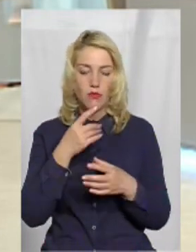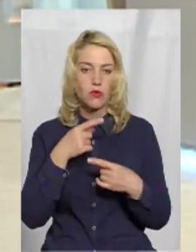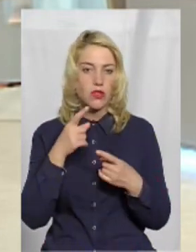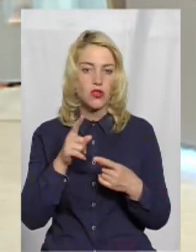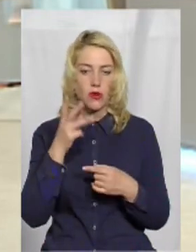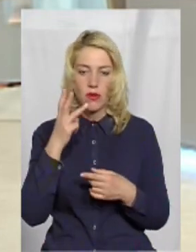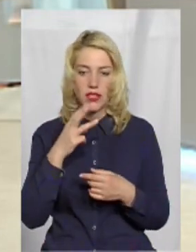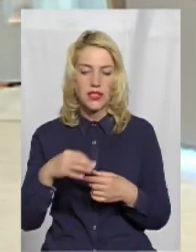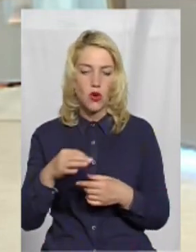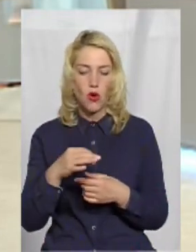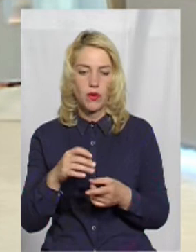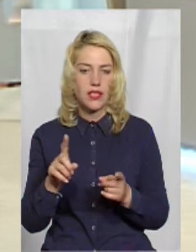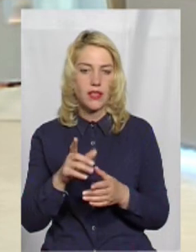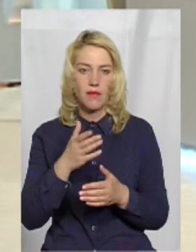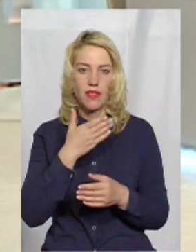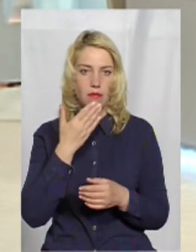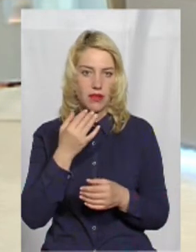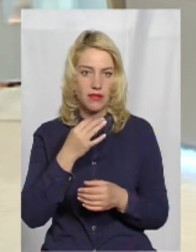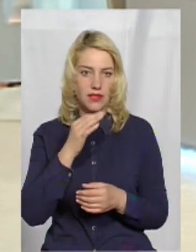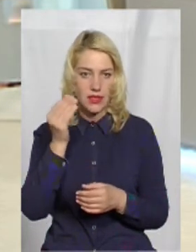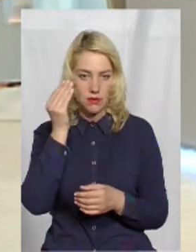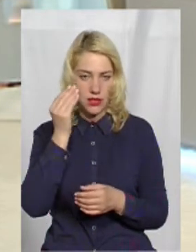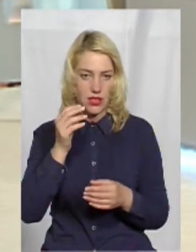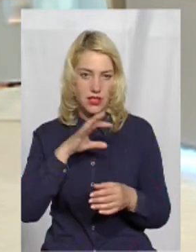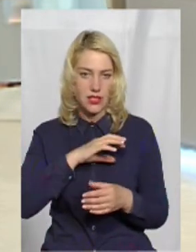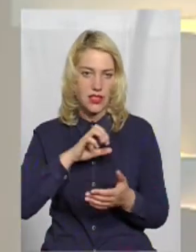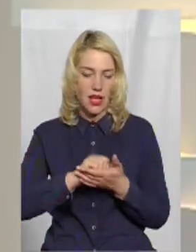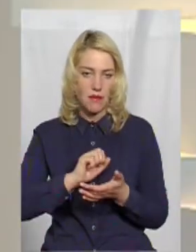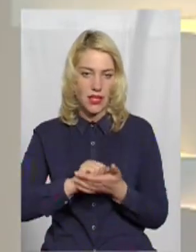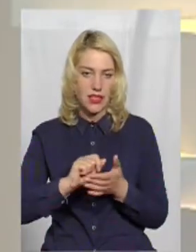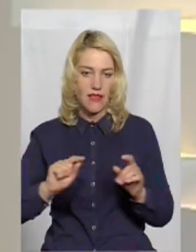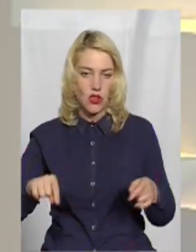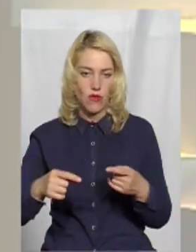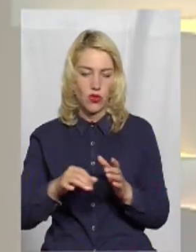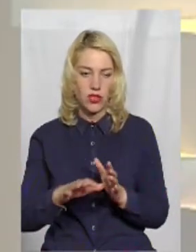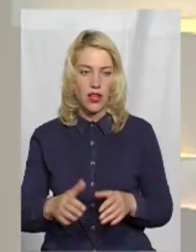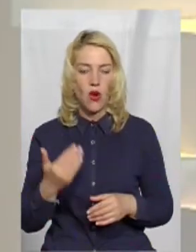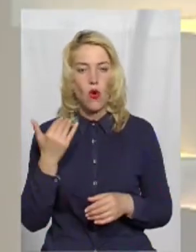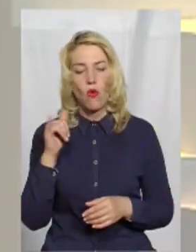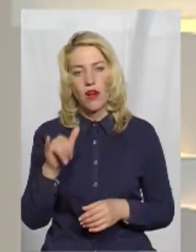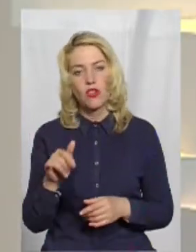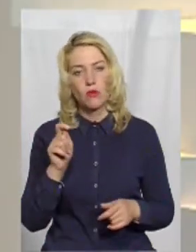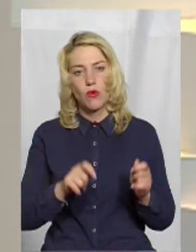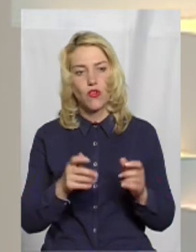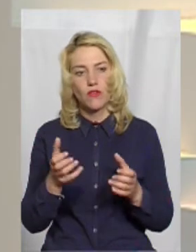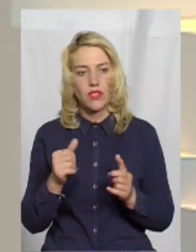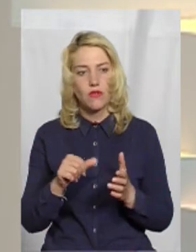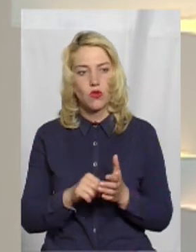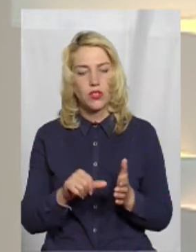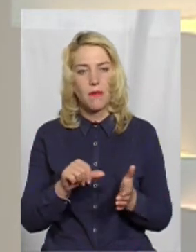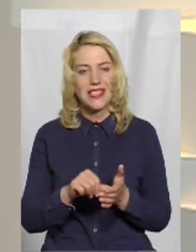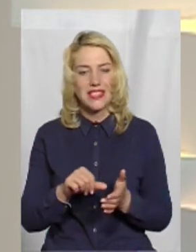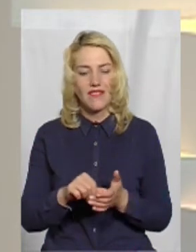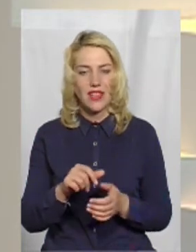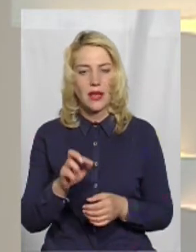яким економічно недоцільно займатися відновними джерелами енергії. От сьогодні у вашому форумі взяв участь представник із